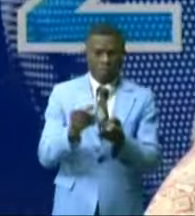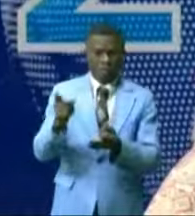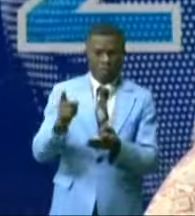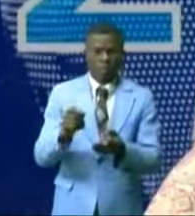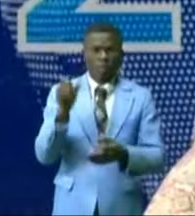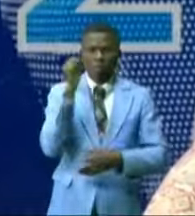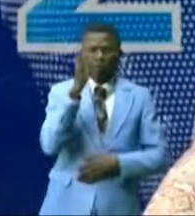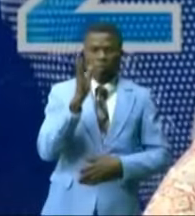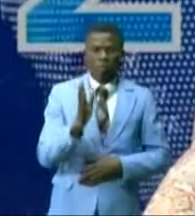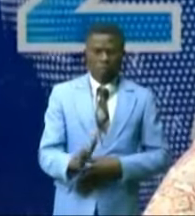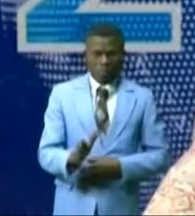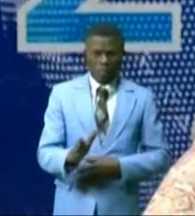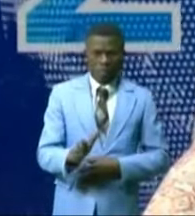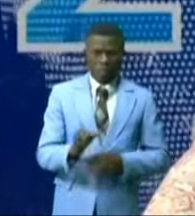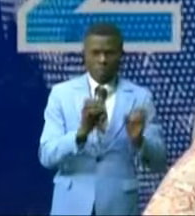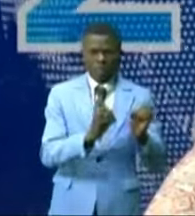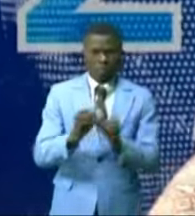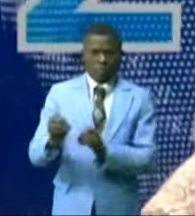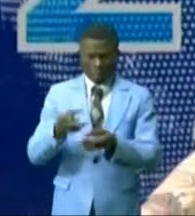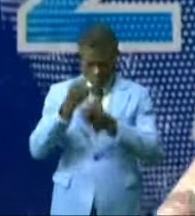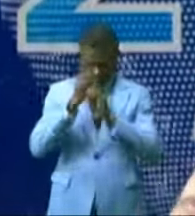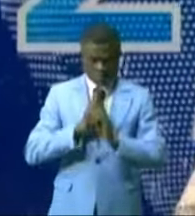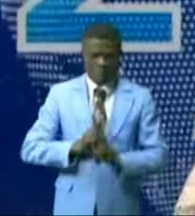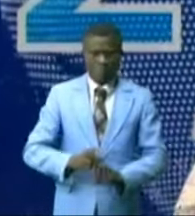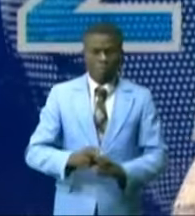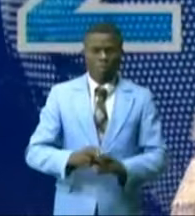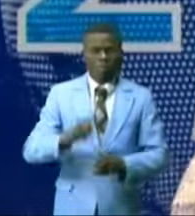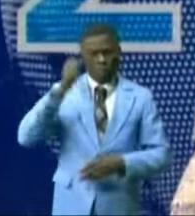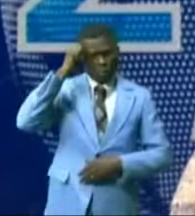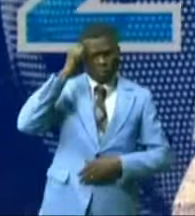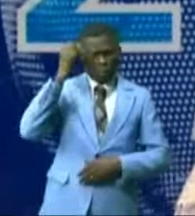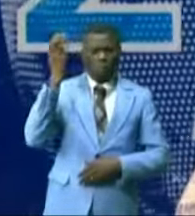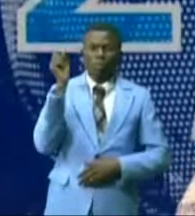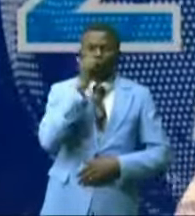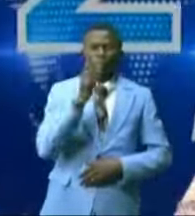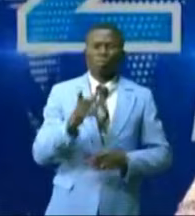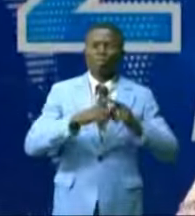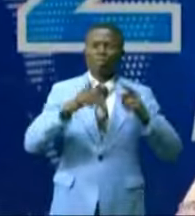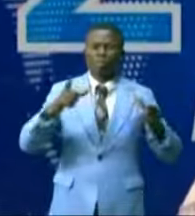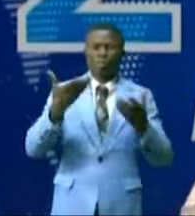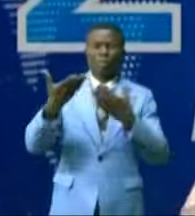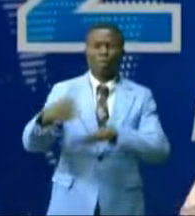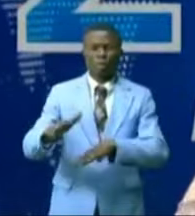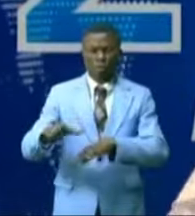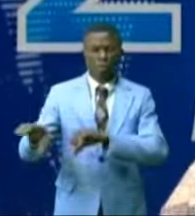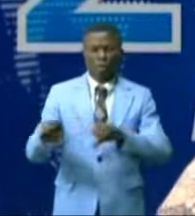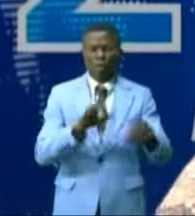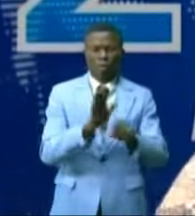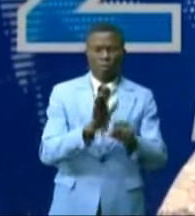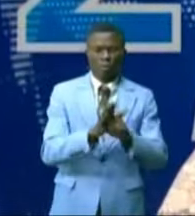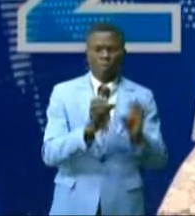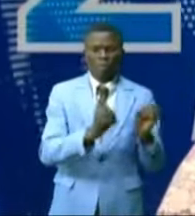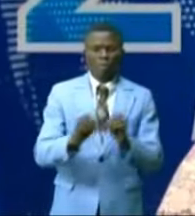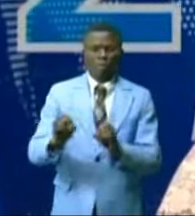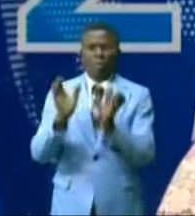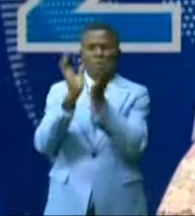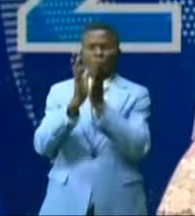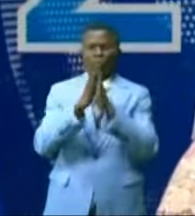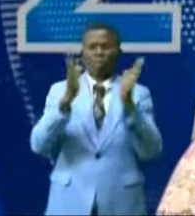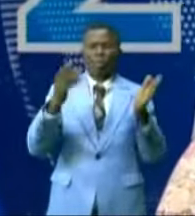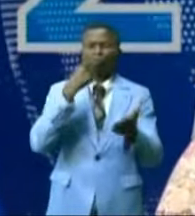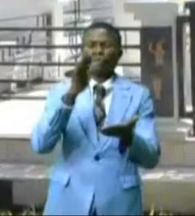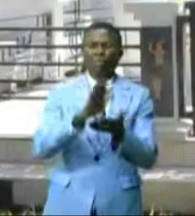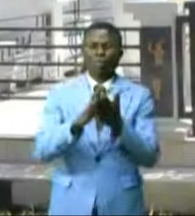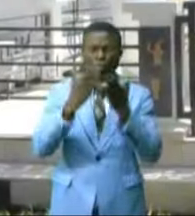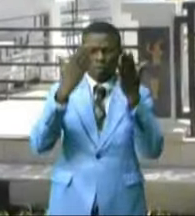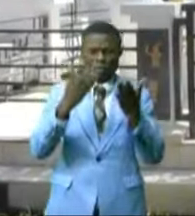et musicale a tenu à honorer la mémoire de ce grand musicien à travers une série d'activités, dont une messe d'action des